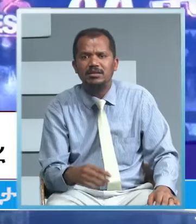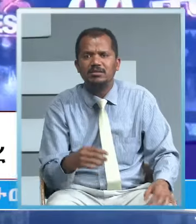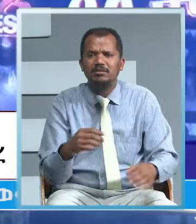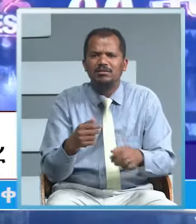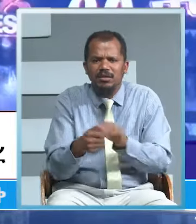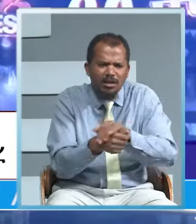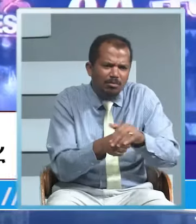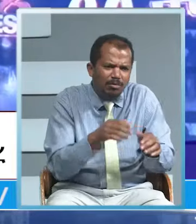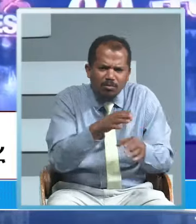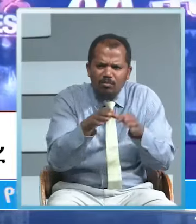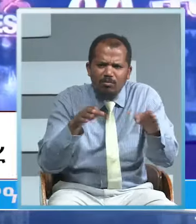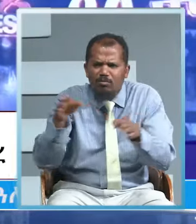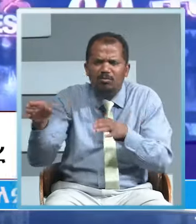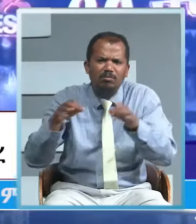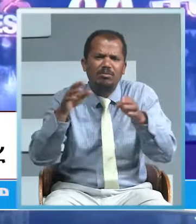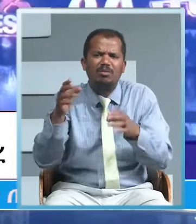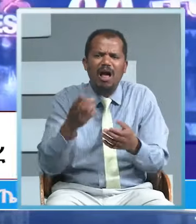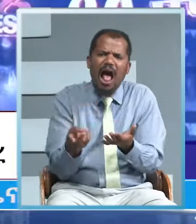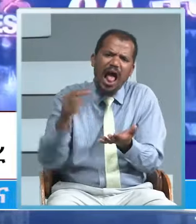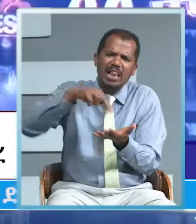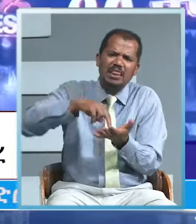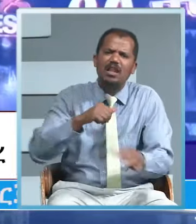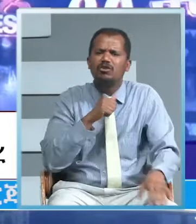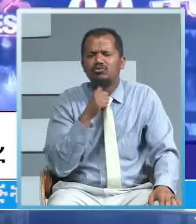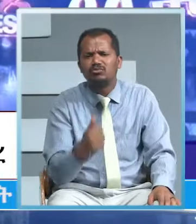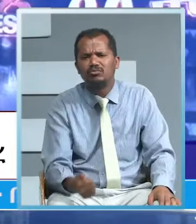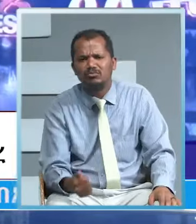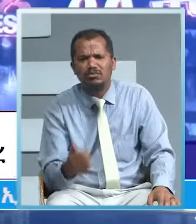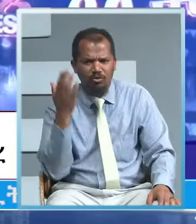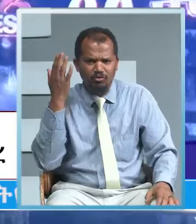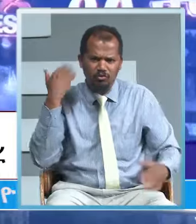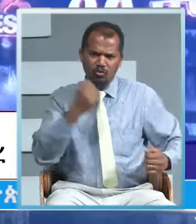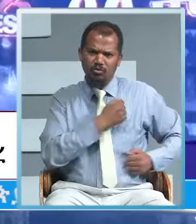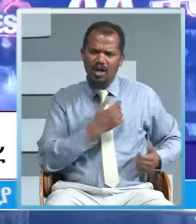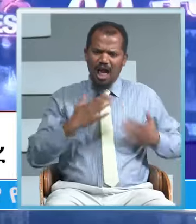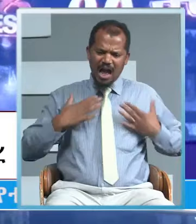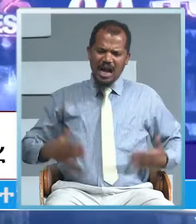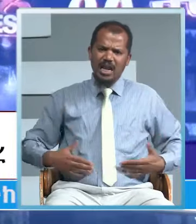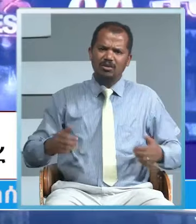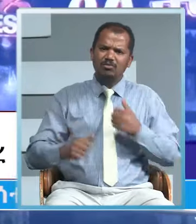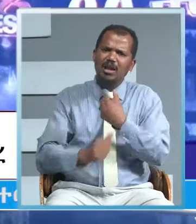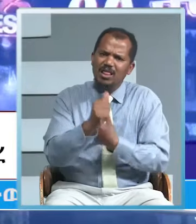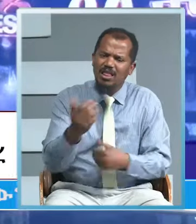በየስርቻ ነው ያሉት፣ በየጥጋጥጉ ነው ያሉት፣ አልተነሱም። አካላቸው ነው የገበሩ።